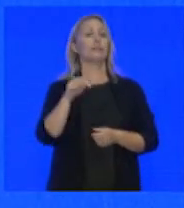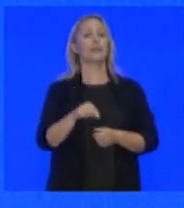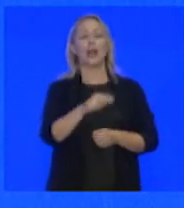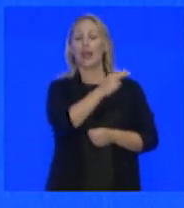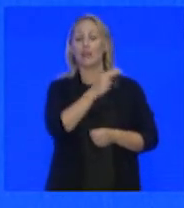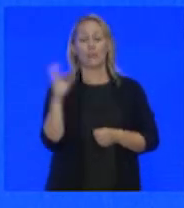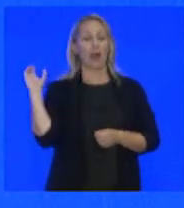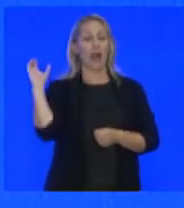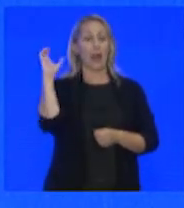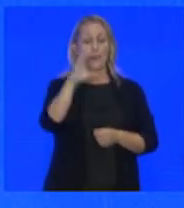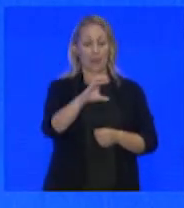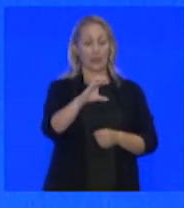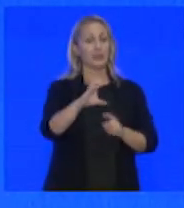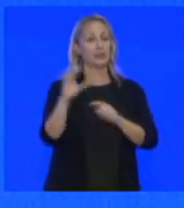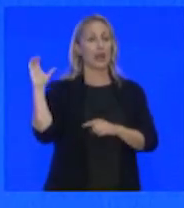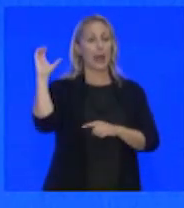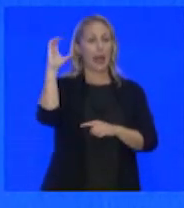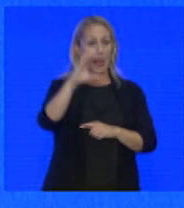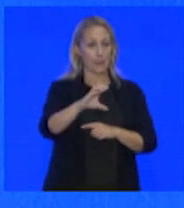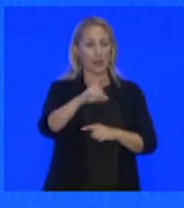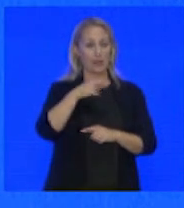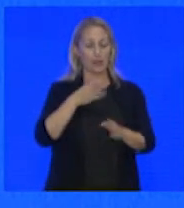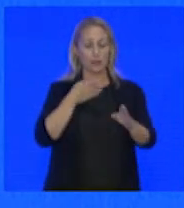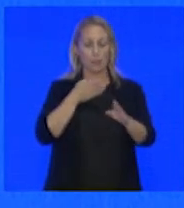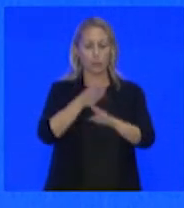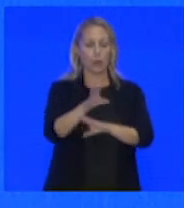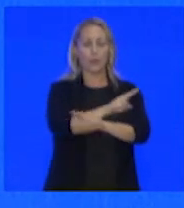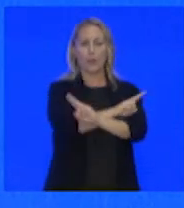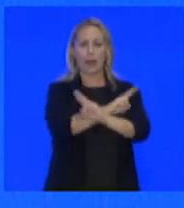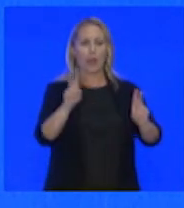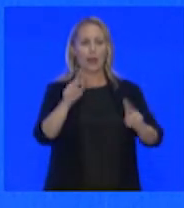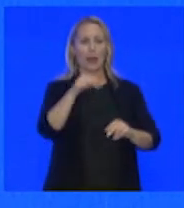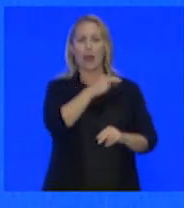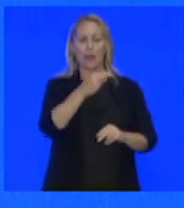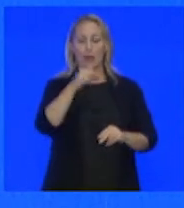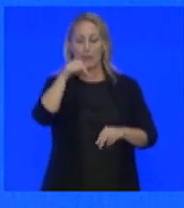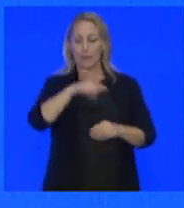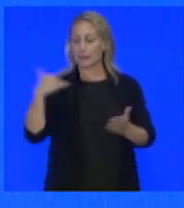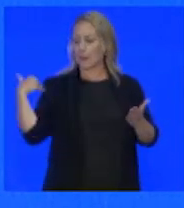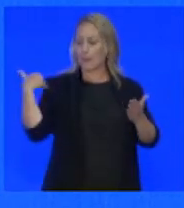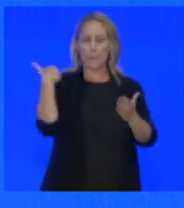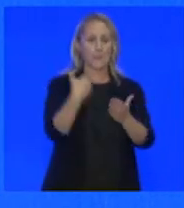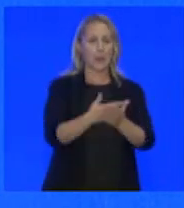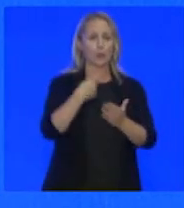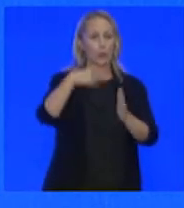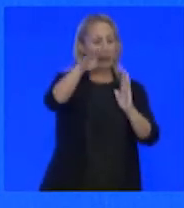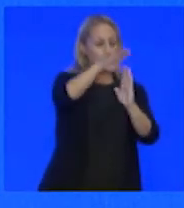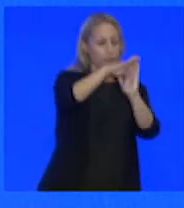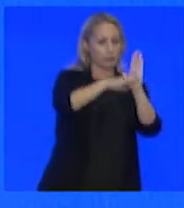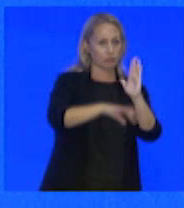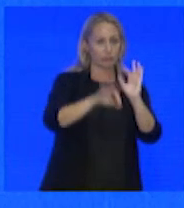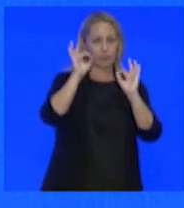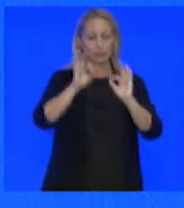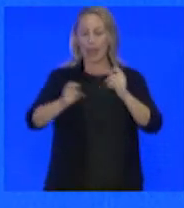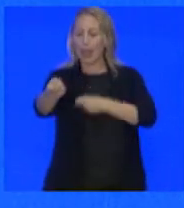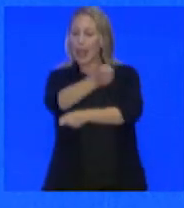επενδύσεων θα έχουν οι σαρωτικές παρεμβάσεις στα πολλά εμπόδια που και σήμερα εξακολουθούν να υπάρχουν στο